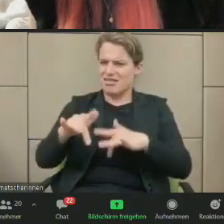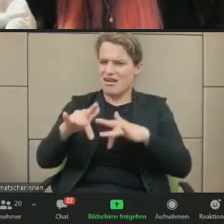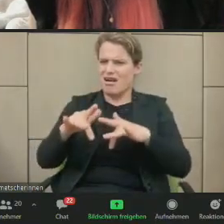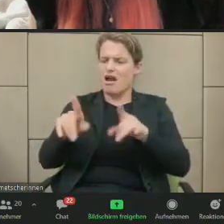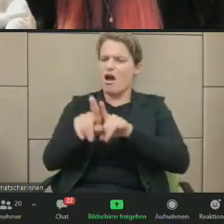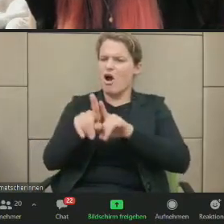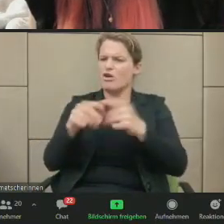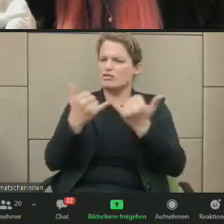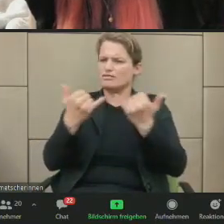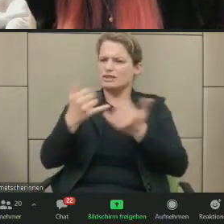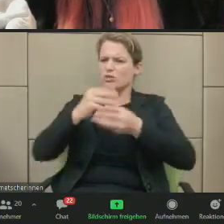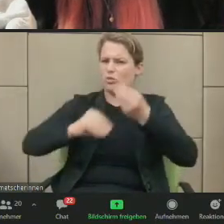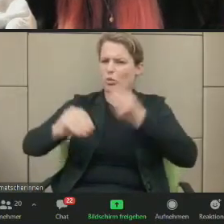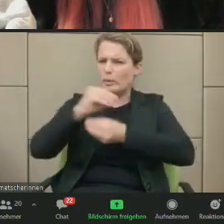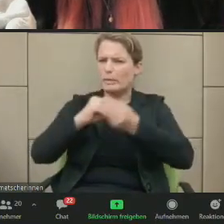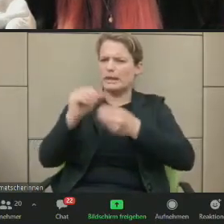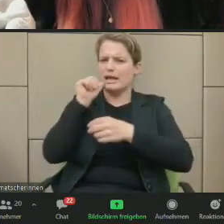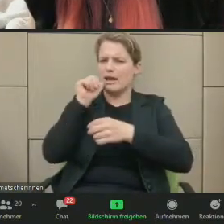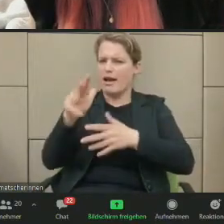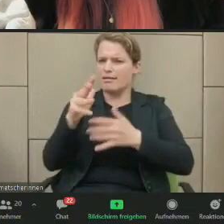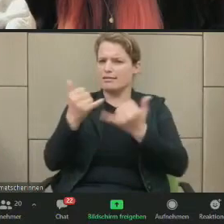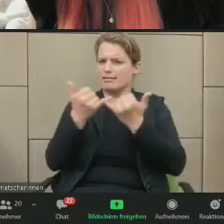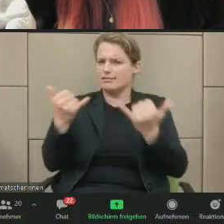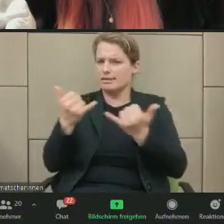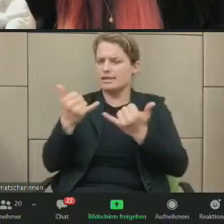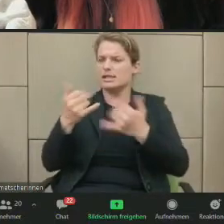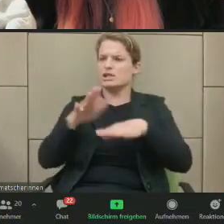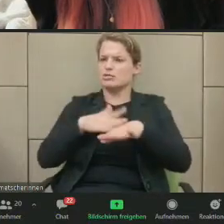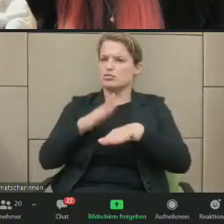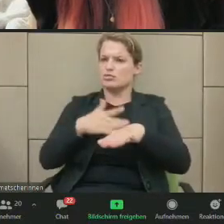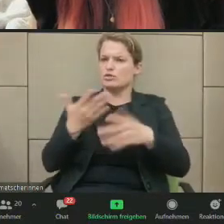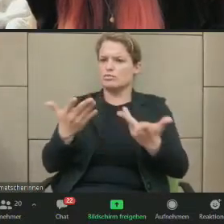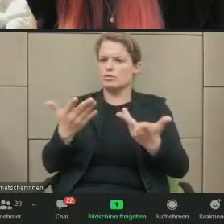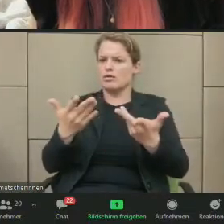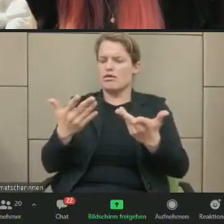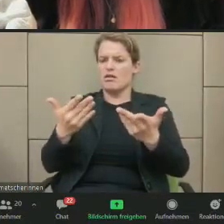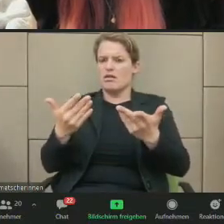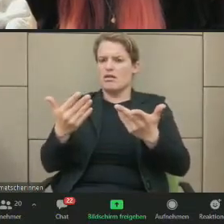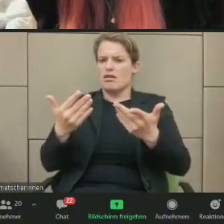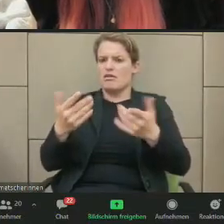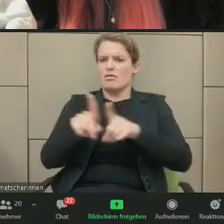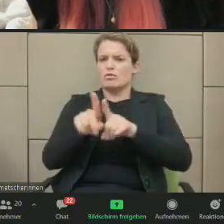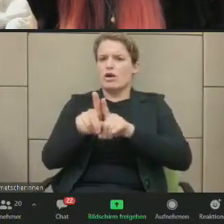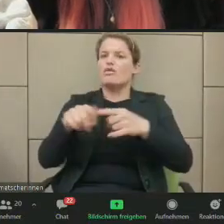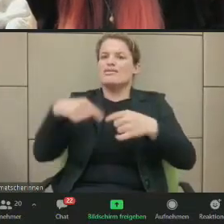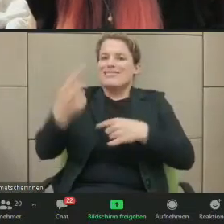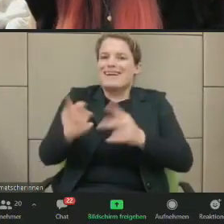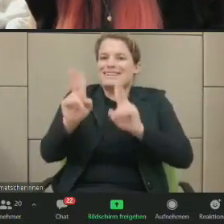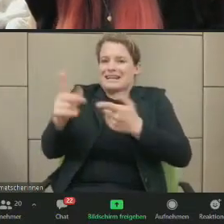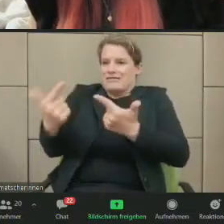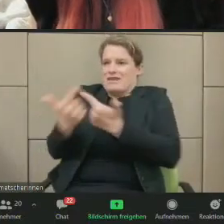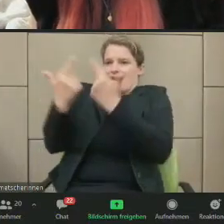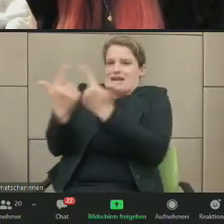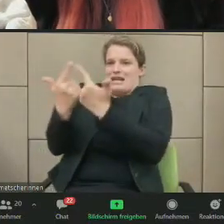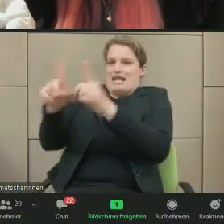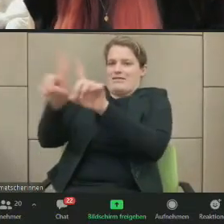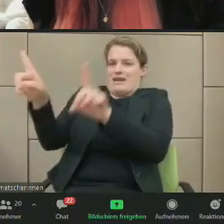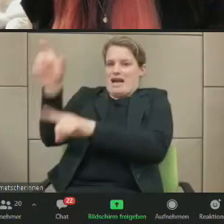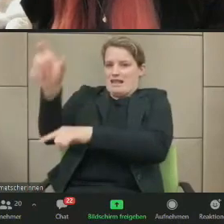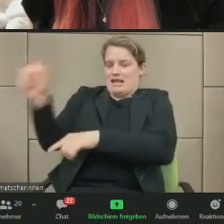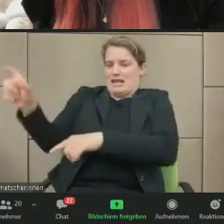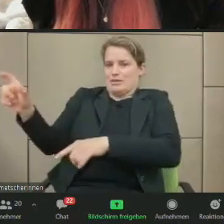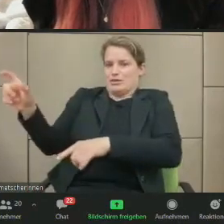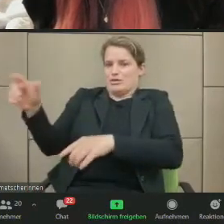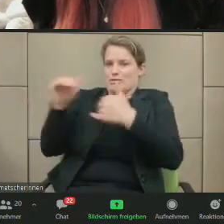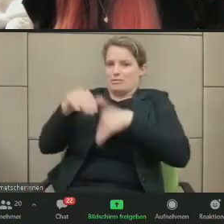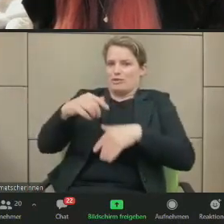der Erkrankung im Alltag selber umgehen muss, dass man dann das dann auch erklären kann. Weil das geht ja nicht, sage ich mal, von heute